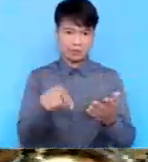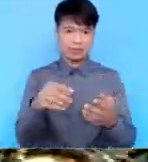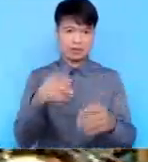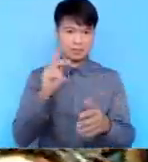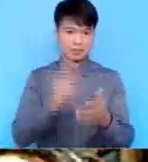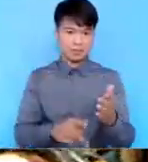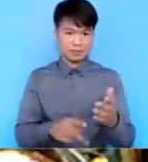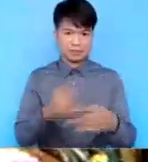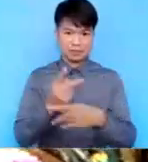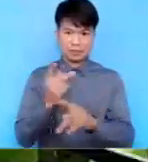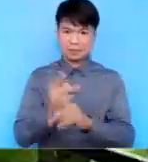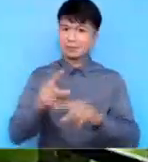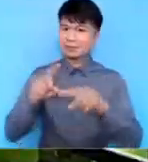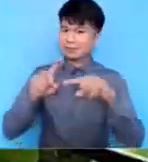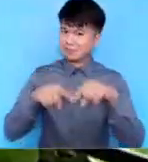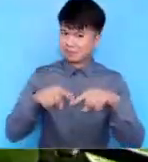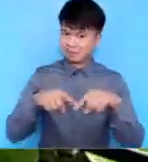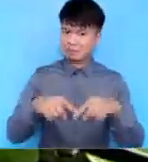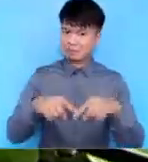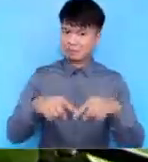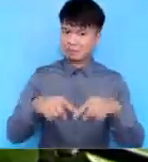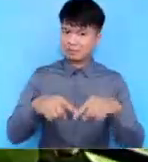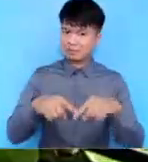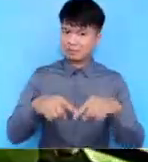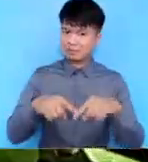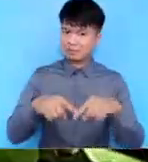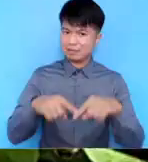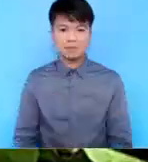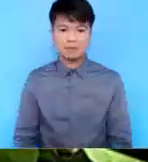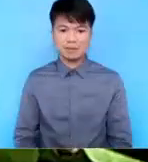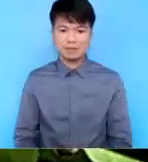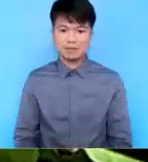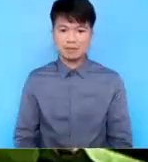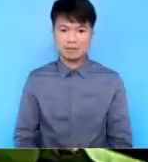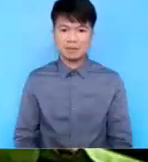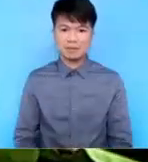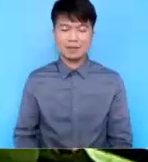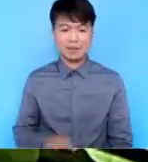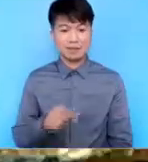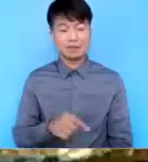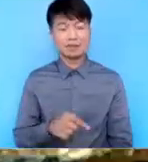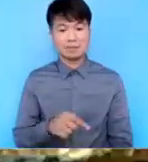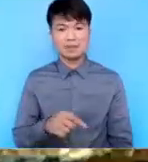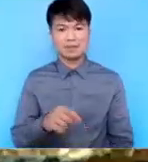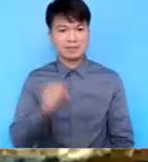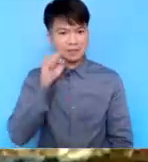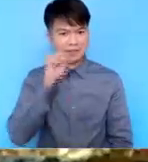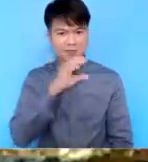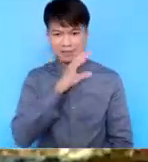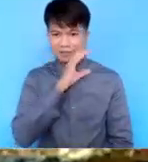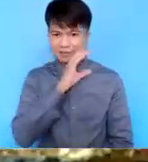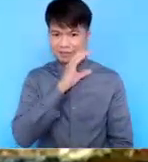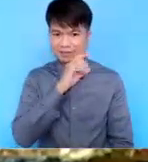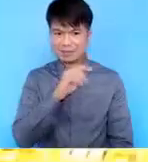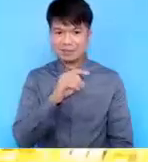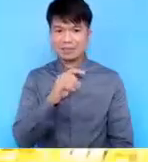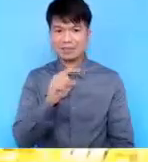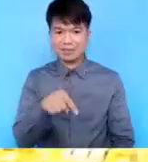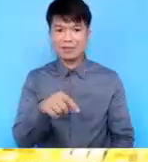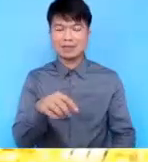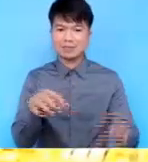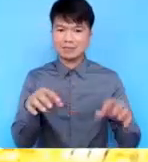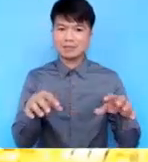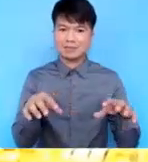depende sa klase. The handmade ng mga matatanda. Yung iba po nito, karamihan bahan namin pag ito